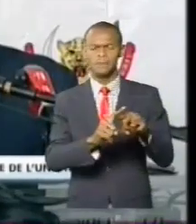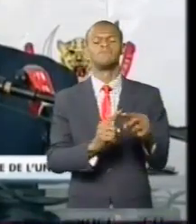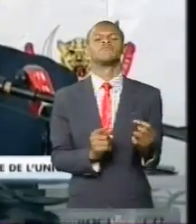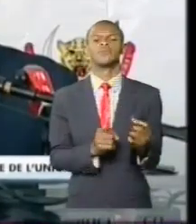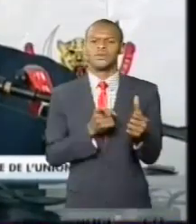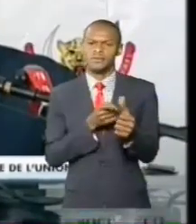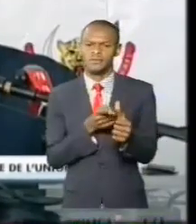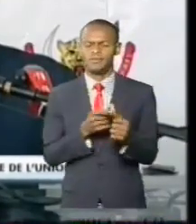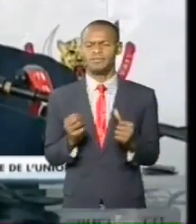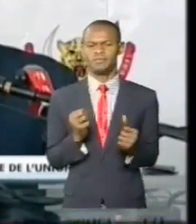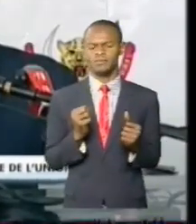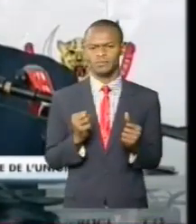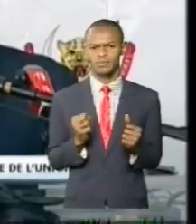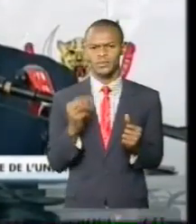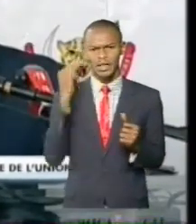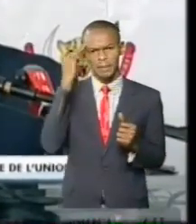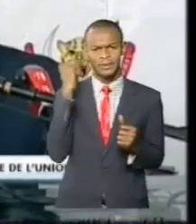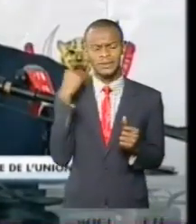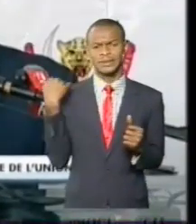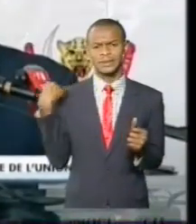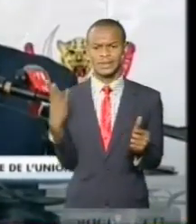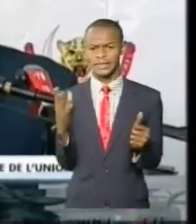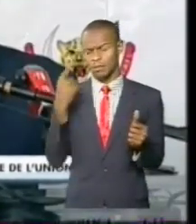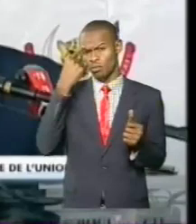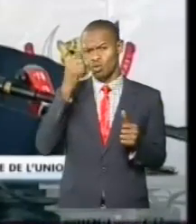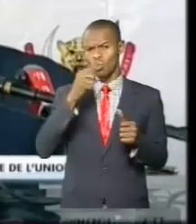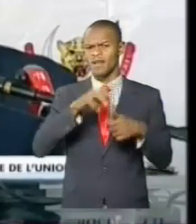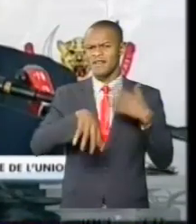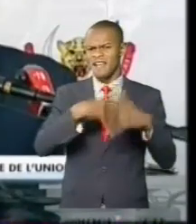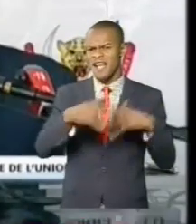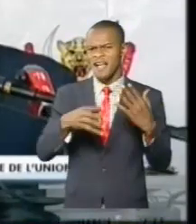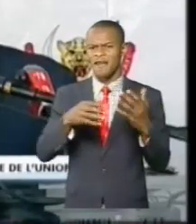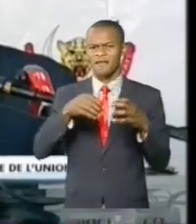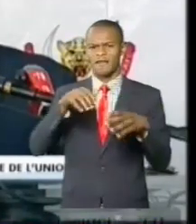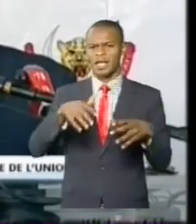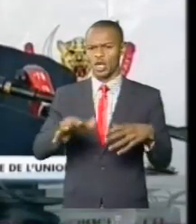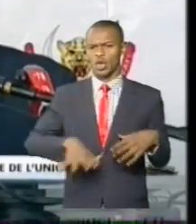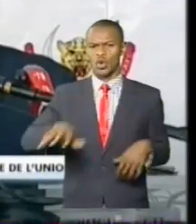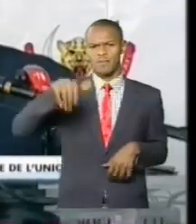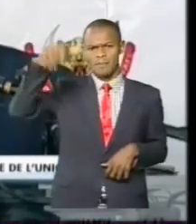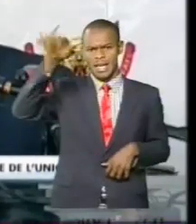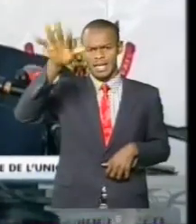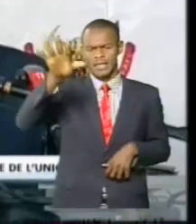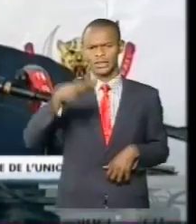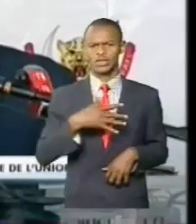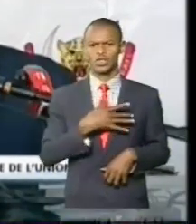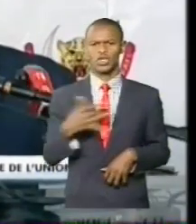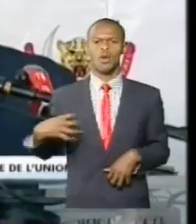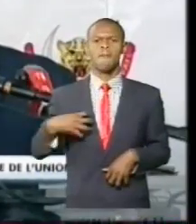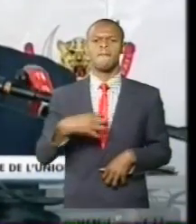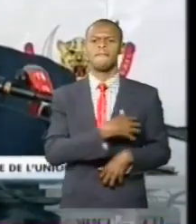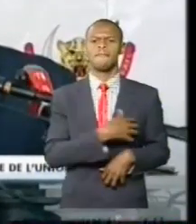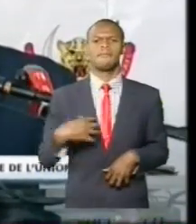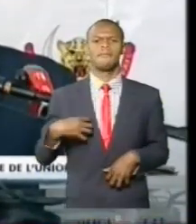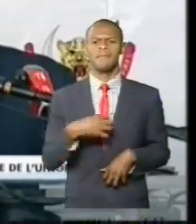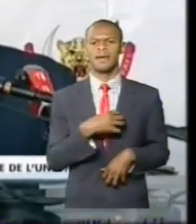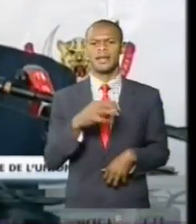Ministre d'État, ministre des Affaires étrangères, Madame Marie Toumba Nzeza.